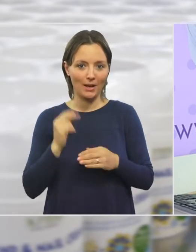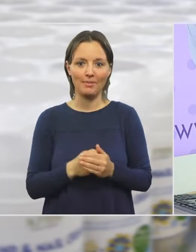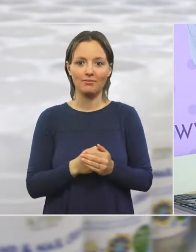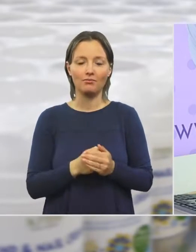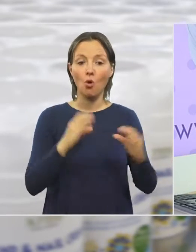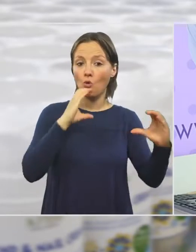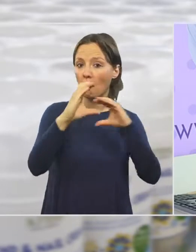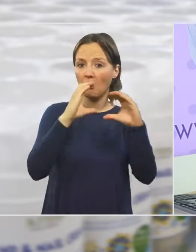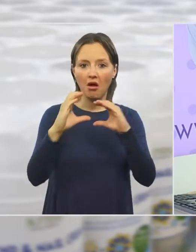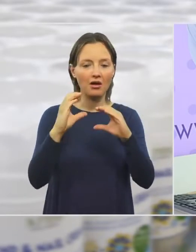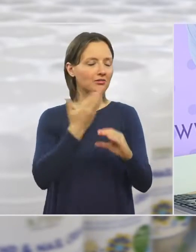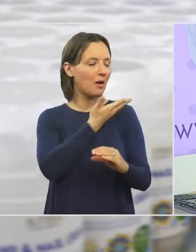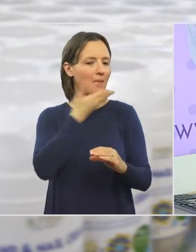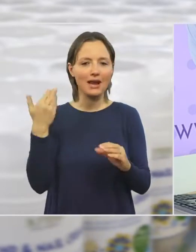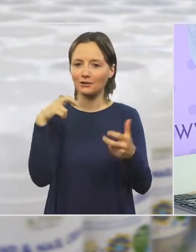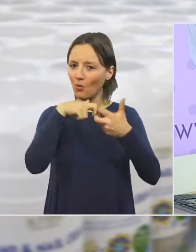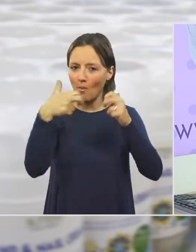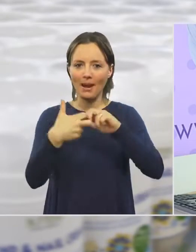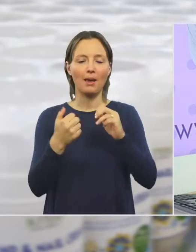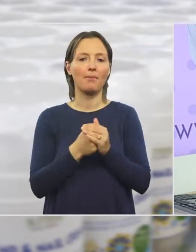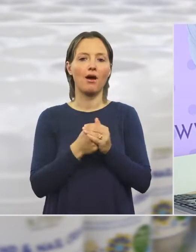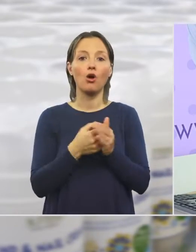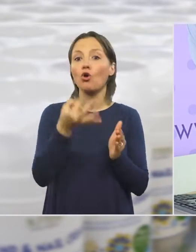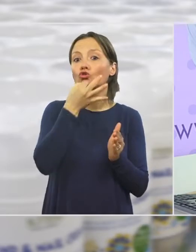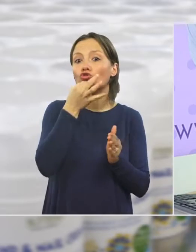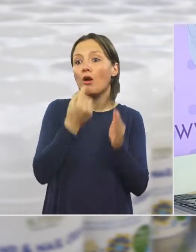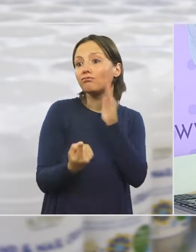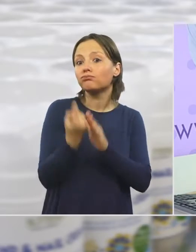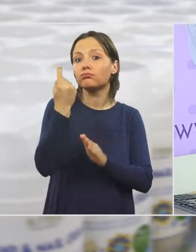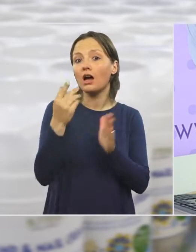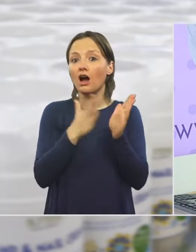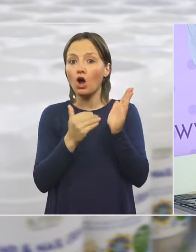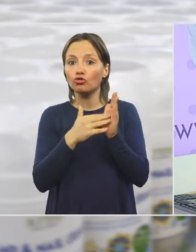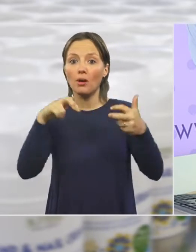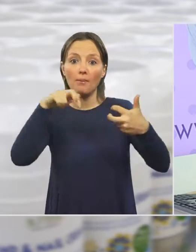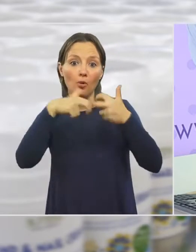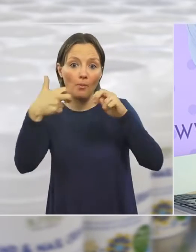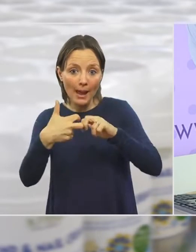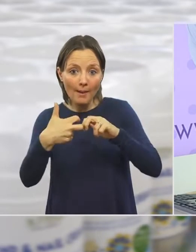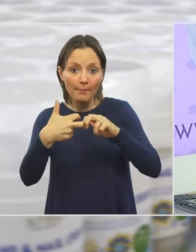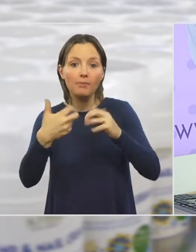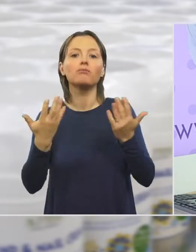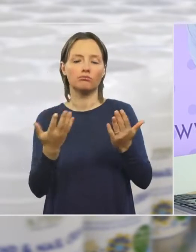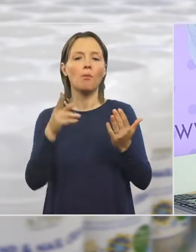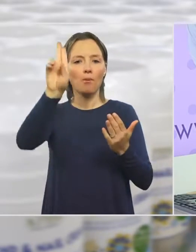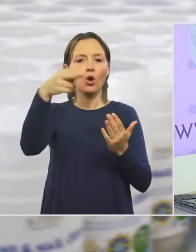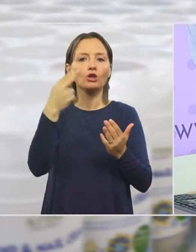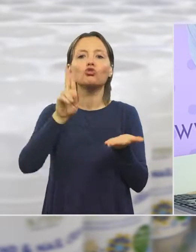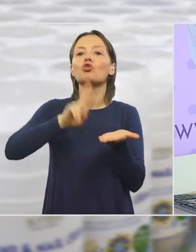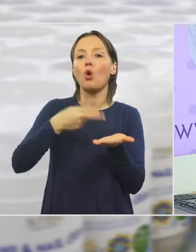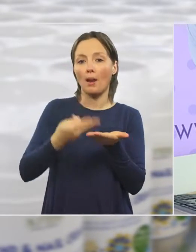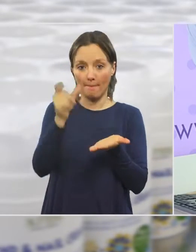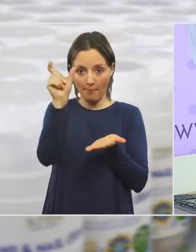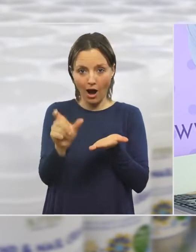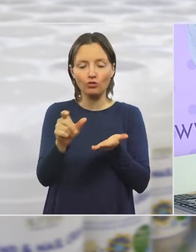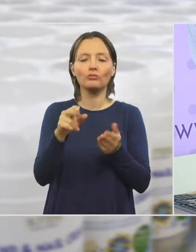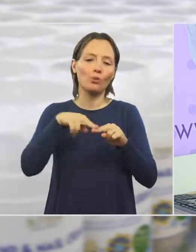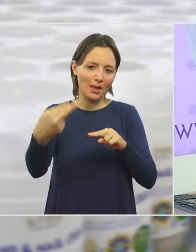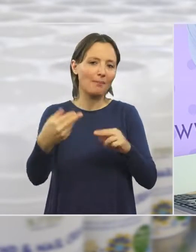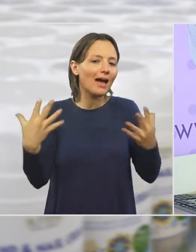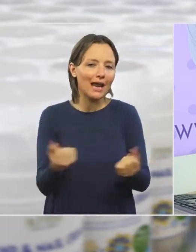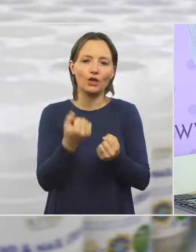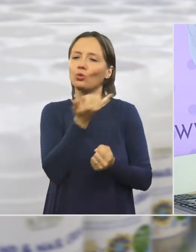njimi, komunikacija teče brez problema, če so mogoče kdaj kakšne težave, pokličemo